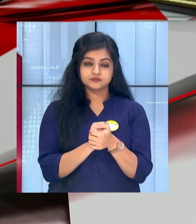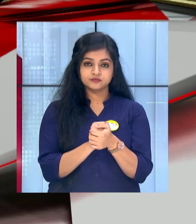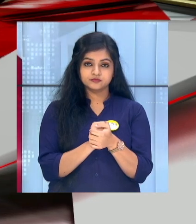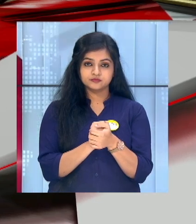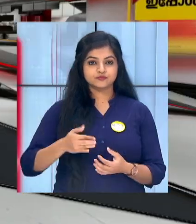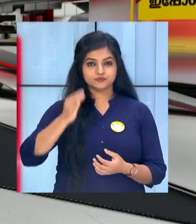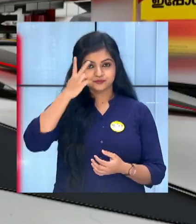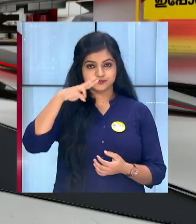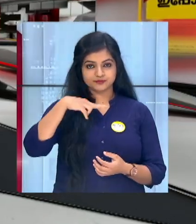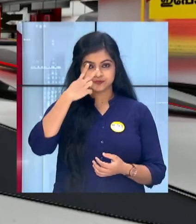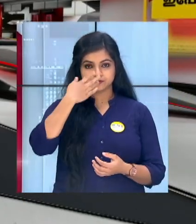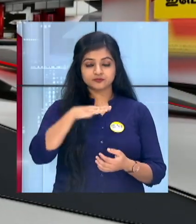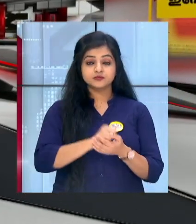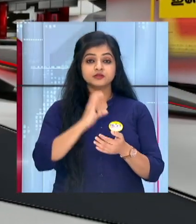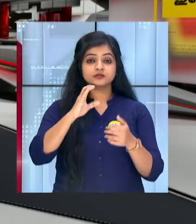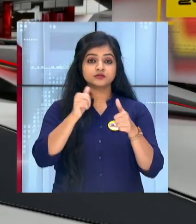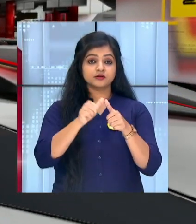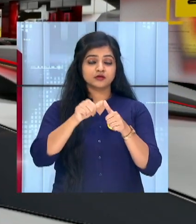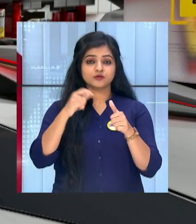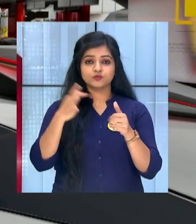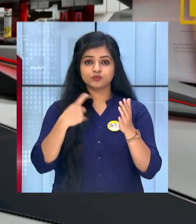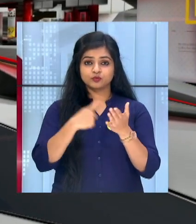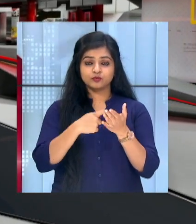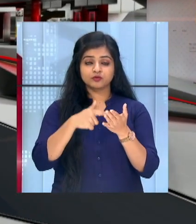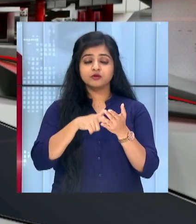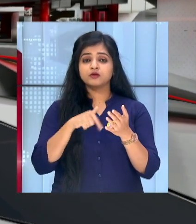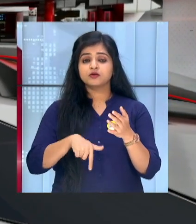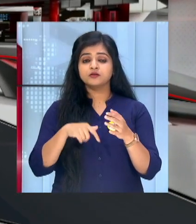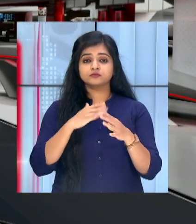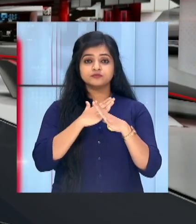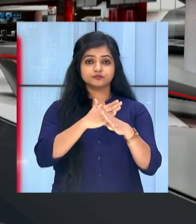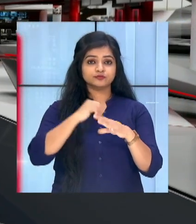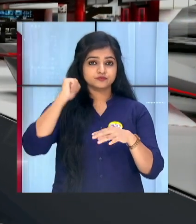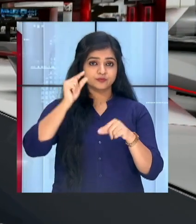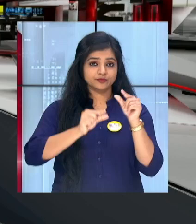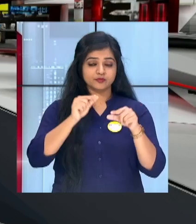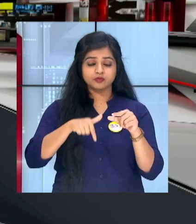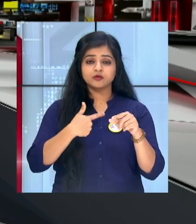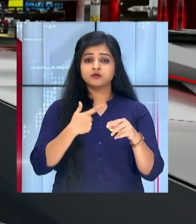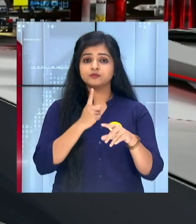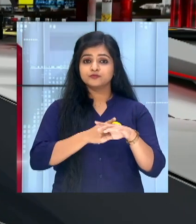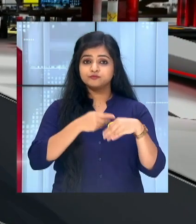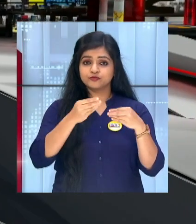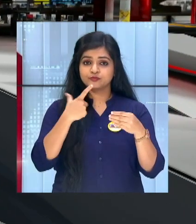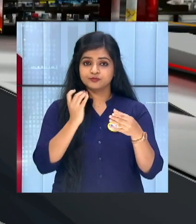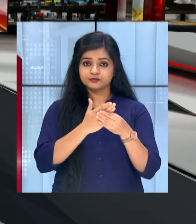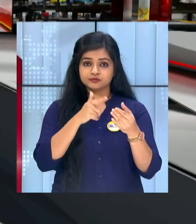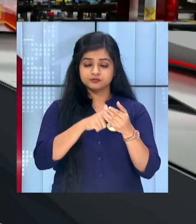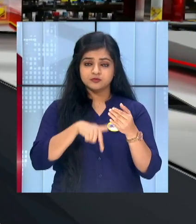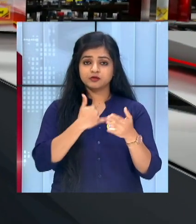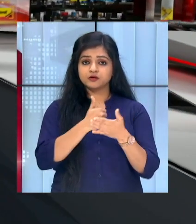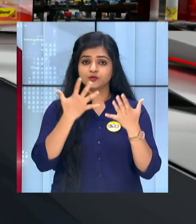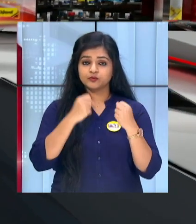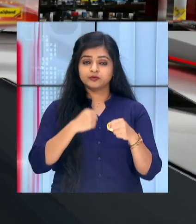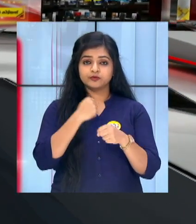വിശദാംശങ്ങൾ നൽകിയത്. പൗരത്വ നിയമ ഭേദഗതിക്കെതിരെ പ്രതിഷേധിച്ചവരുടെ പേരിലുള്ള കേസുകൾ പിൻവലിക്കുന്നത് സംബന്ധിച്ച നടപടികൾ വേഗത്തിലാക്കി സർക്കാർ. കേസുകൾ പിൻവലിക്കാൻ